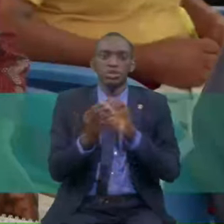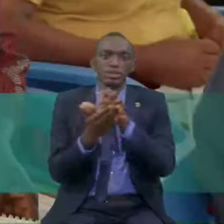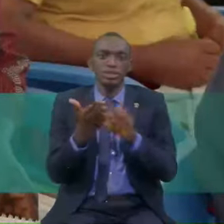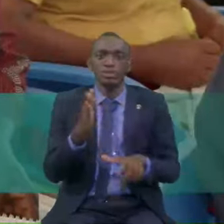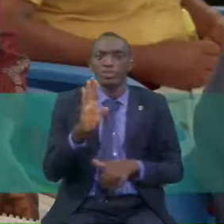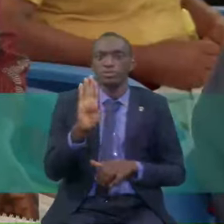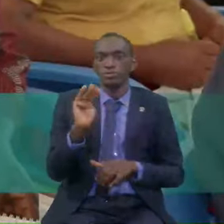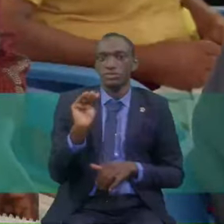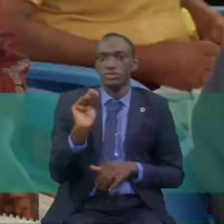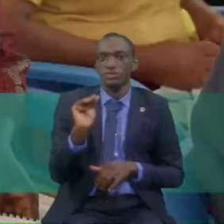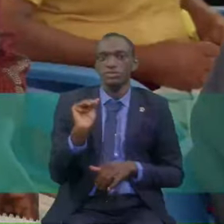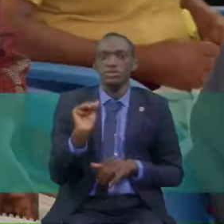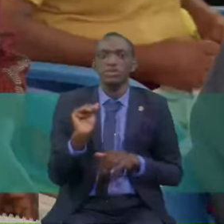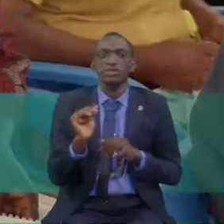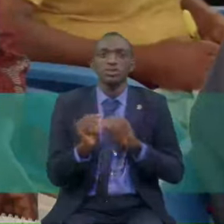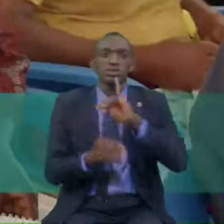Jean 14,